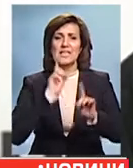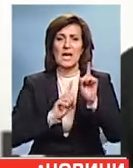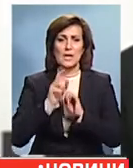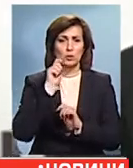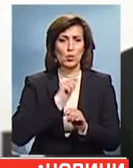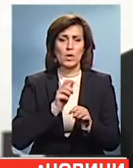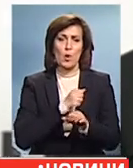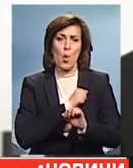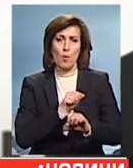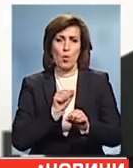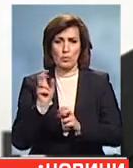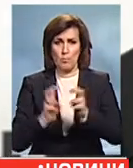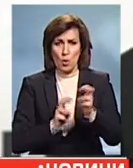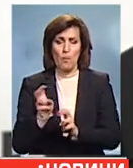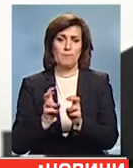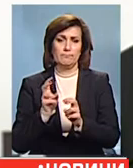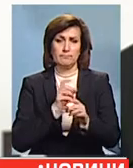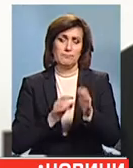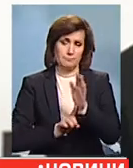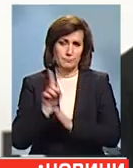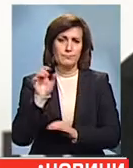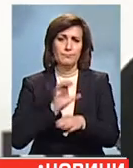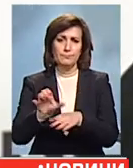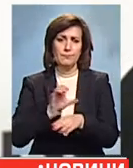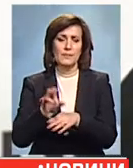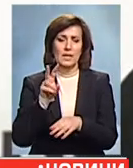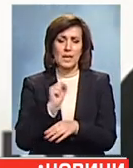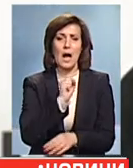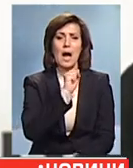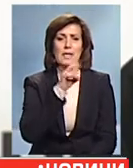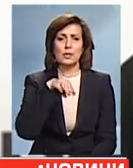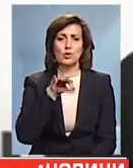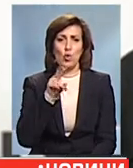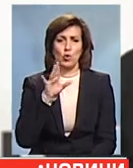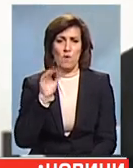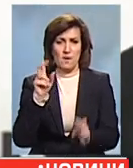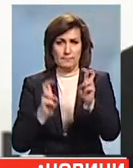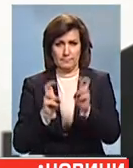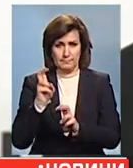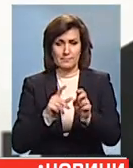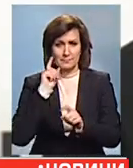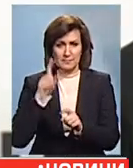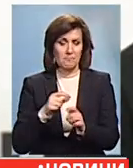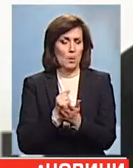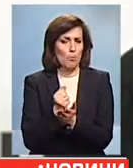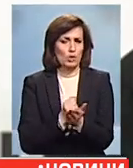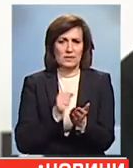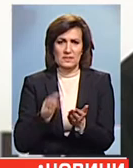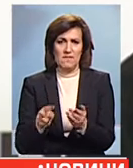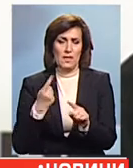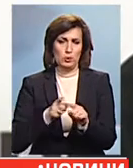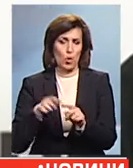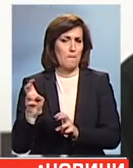і розпочинаємо таке виробництво на Антонова. Ви знаєте потенціал